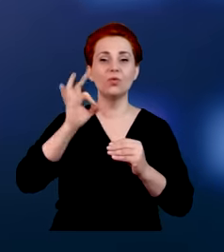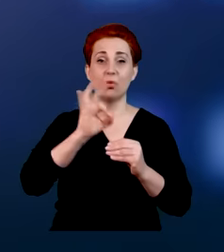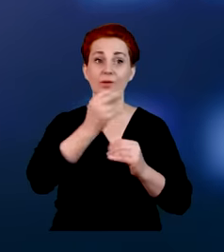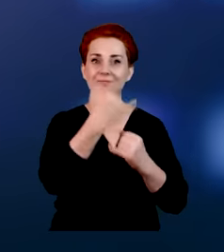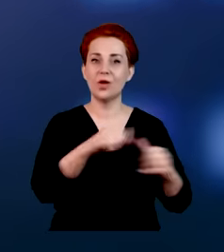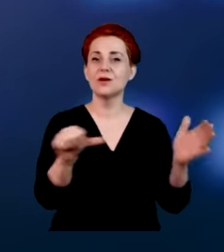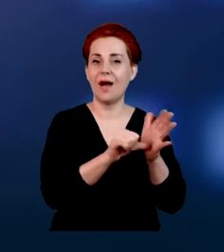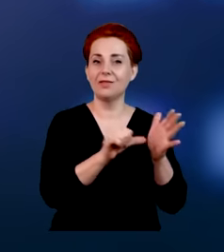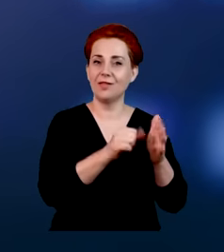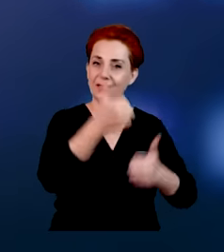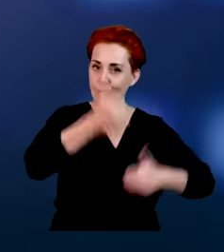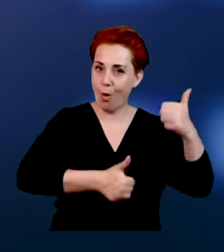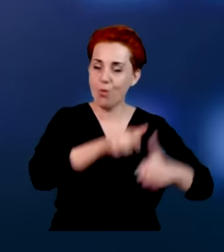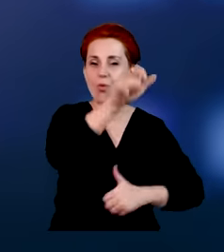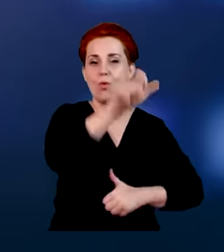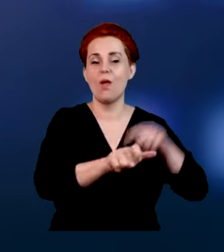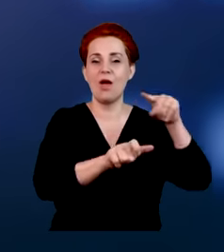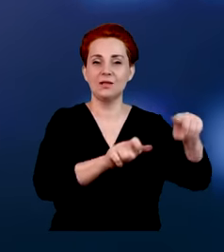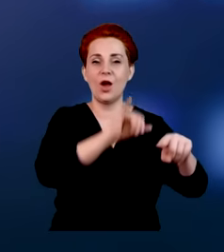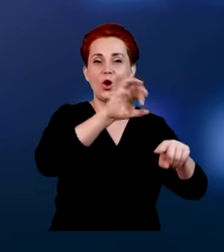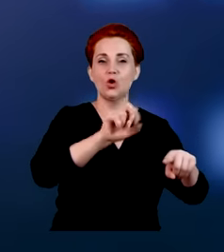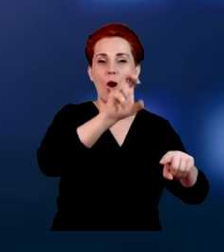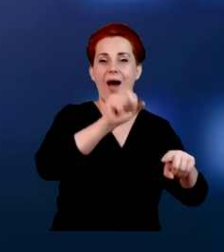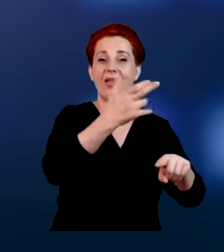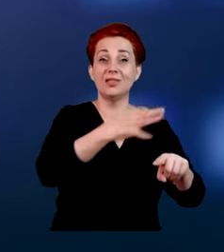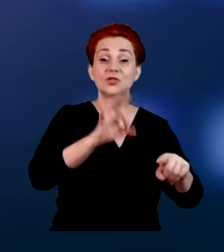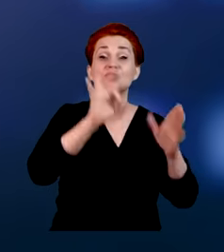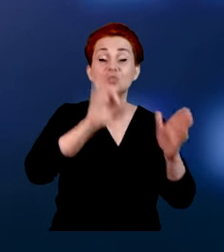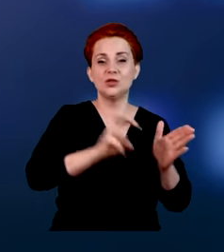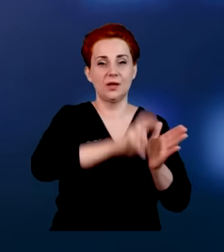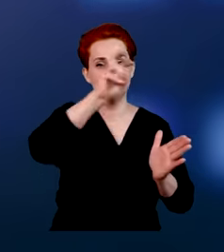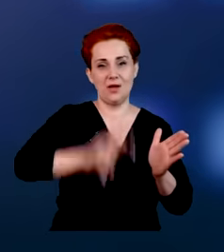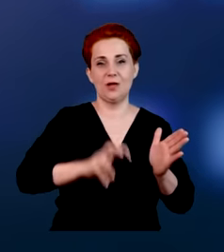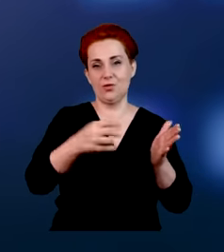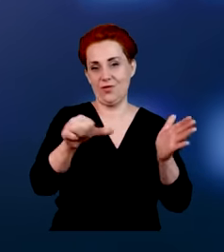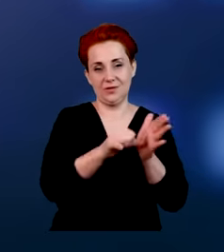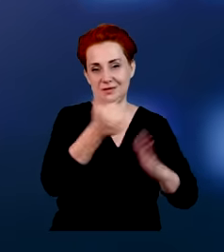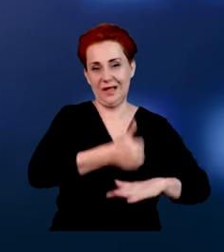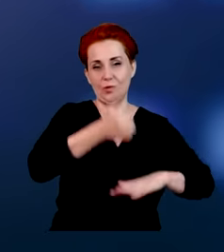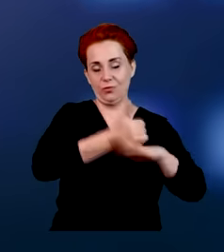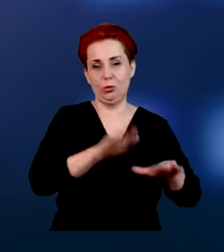prezydent Rumunii Klaus johannis rezygnował dzisiaj z ubiegania się o to